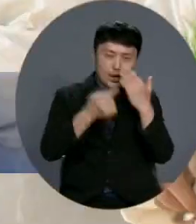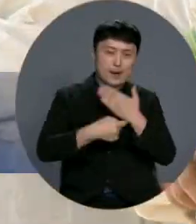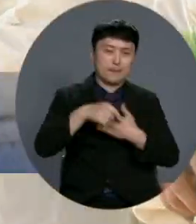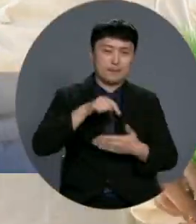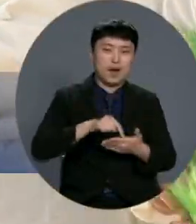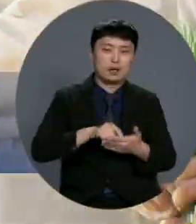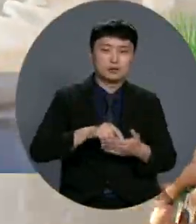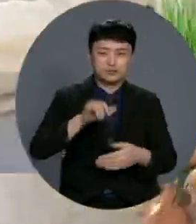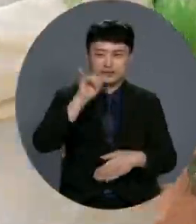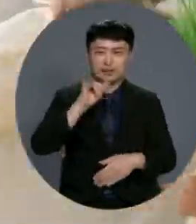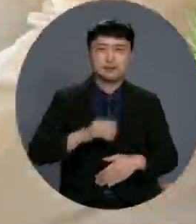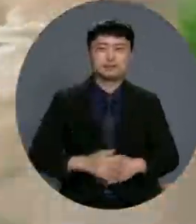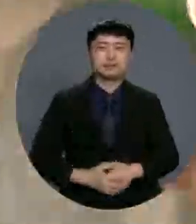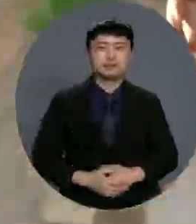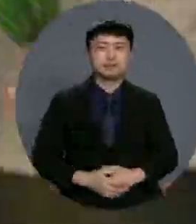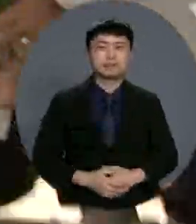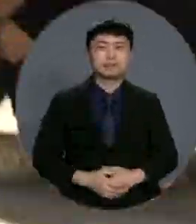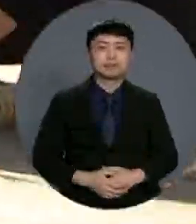마음이.